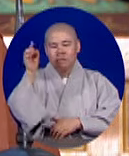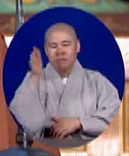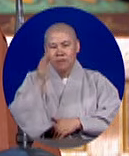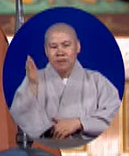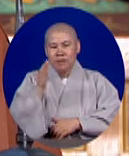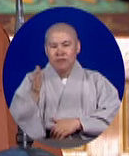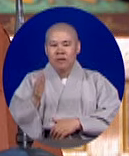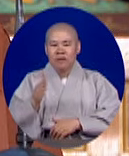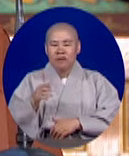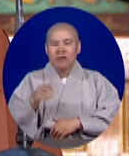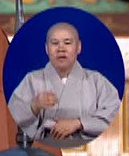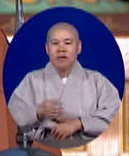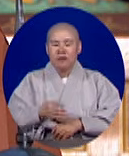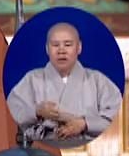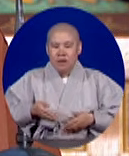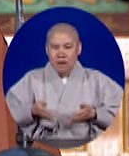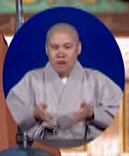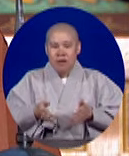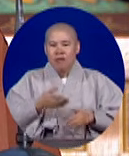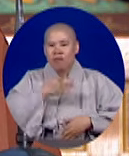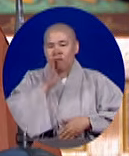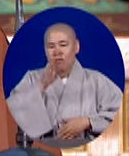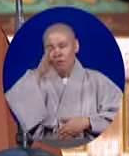무상은 뭐냐? 생로병사다.